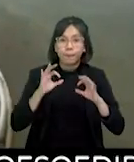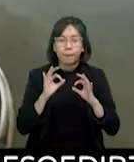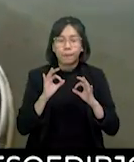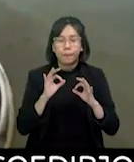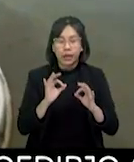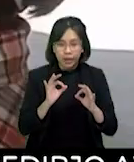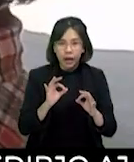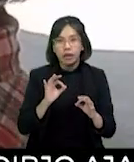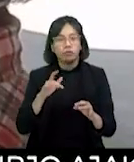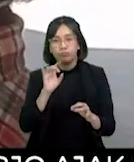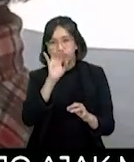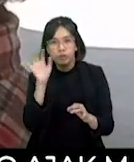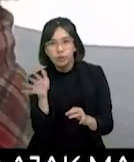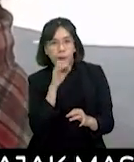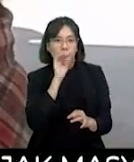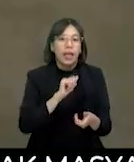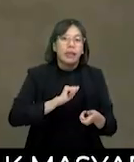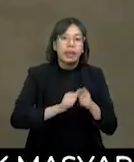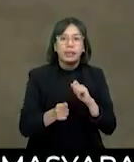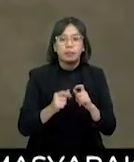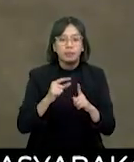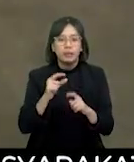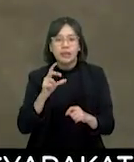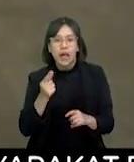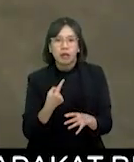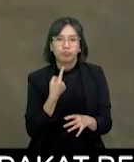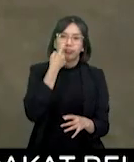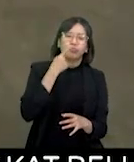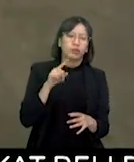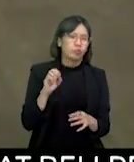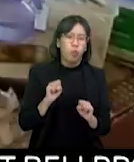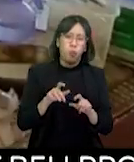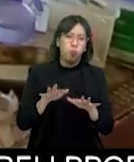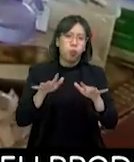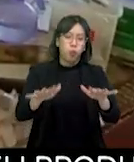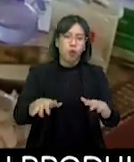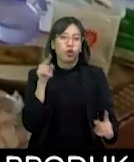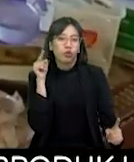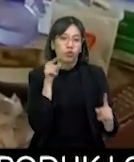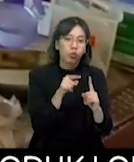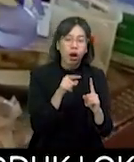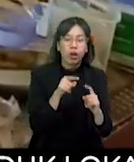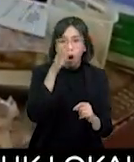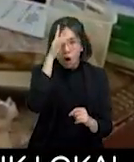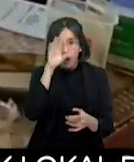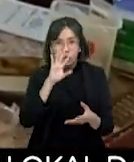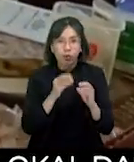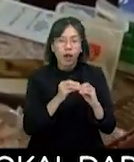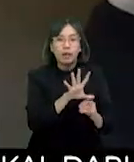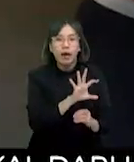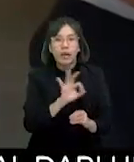Yogyakarta menggencarkan tes PCR massal di sejumlah sekolah. Dinas Kesehatan menyasar 5.700-an